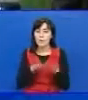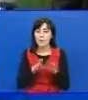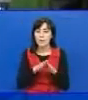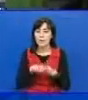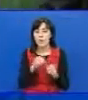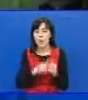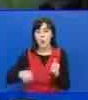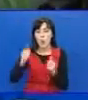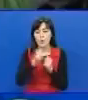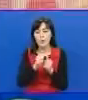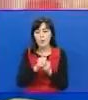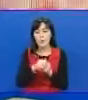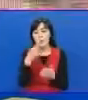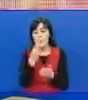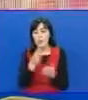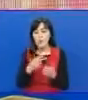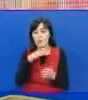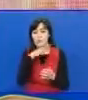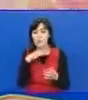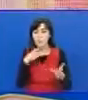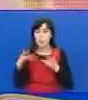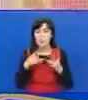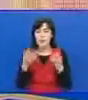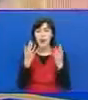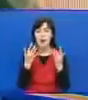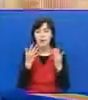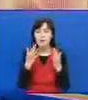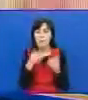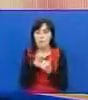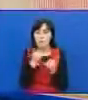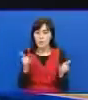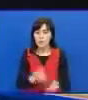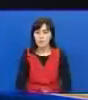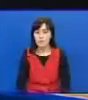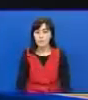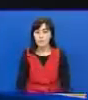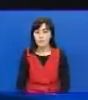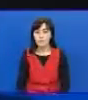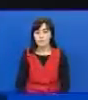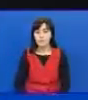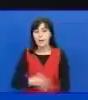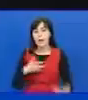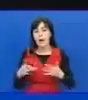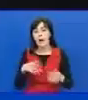бойы озық тұрып, сәулет саласындағы сұңғыла өнермен талайды таңдай қақтыртты. Ақын едің